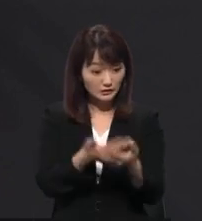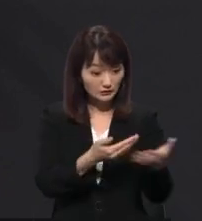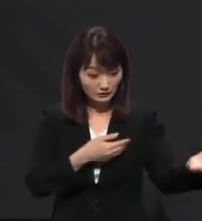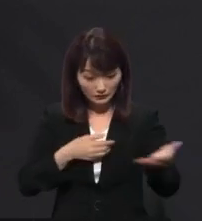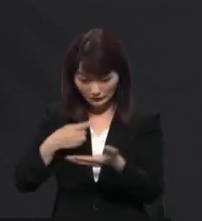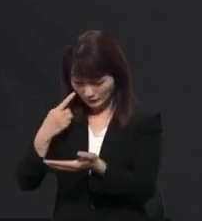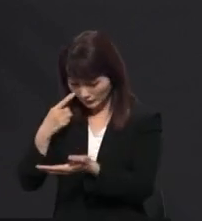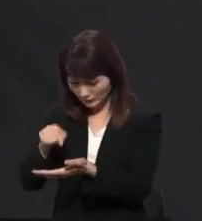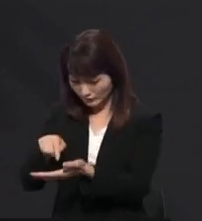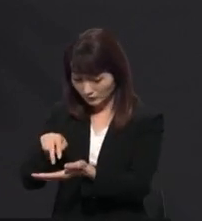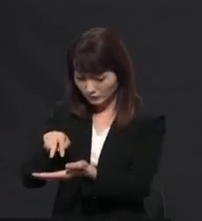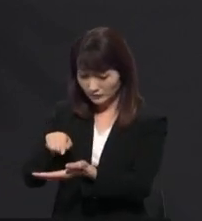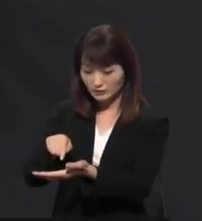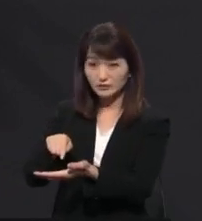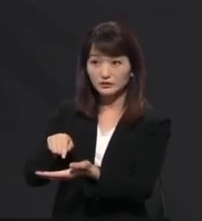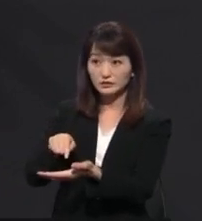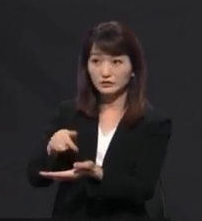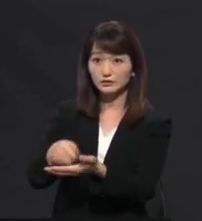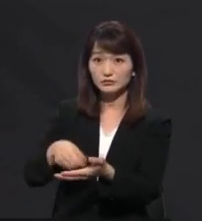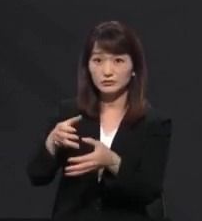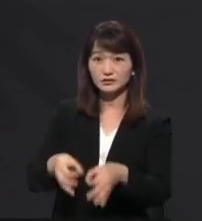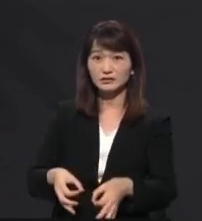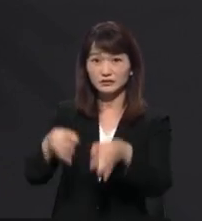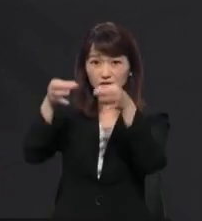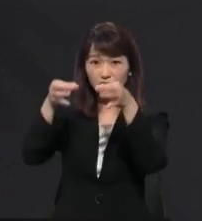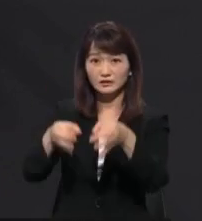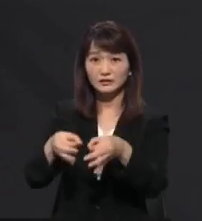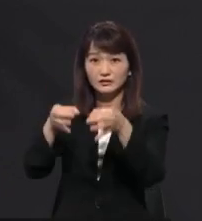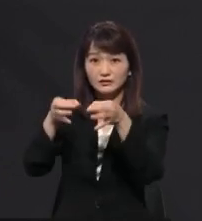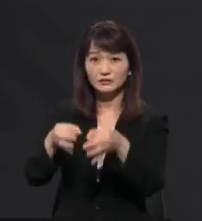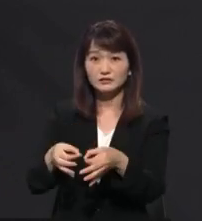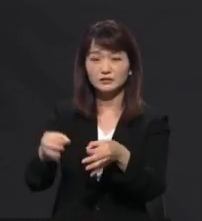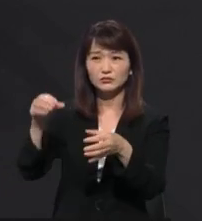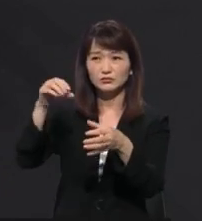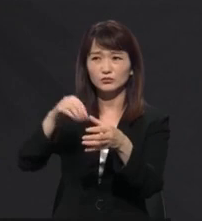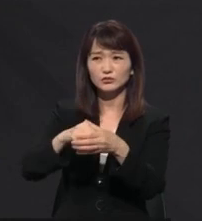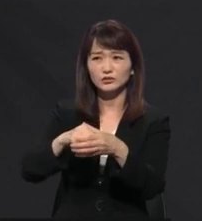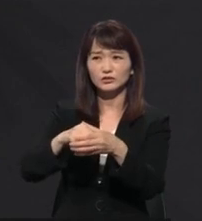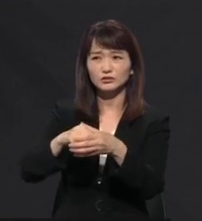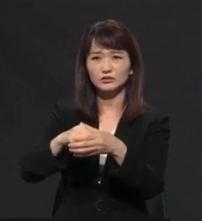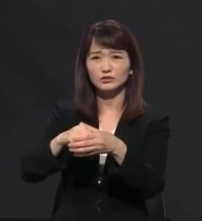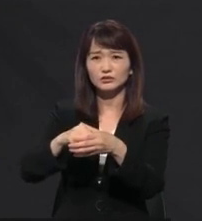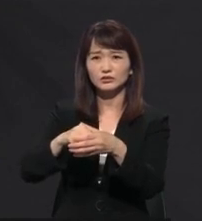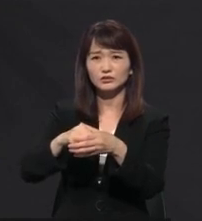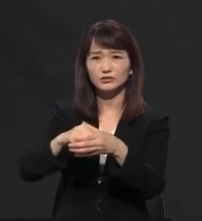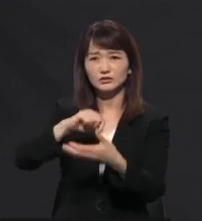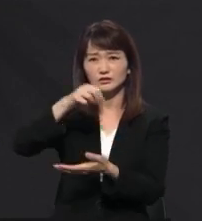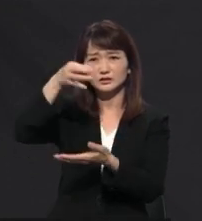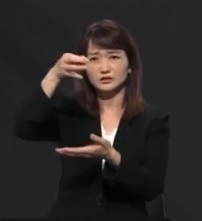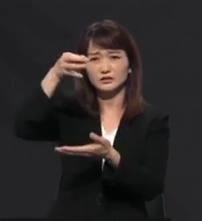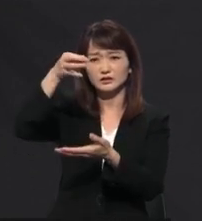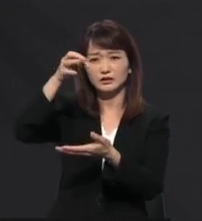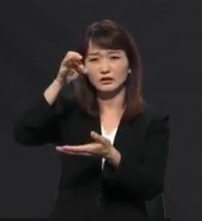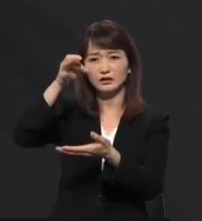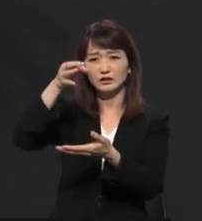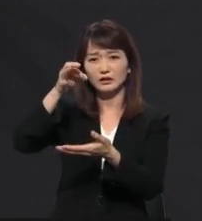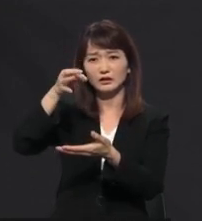오히려 더이 물가상승률 등 해서 거의 마이너스 수준으로 예산을